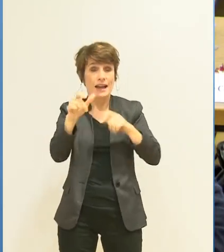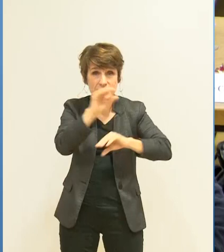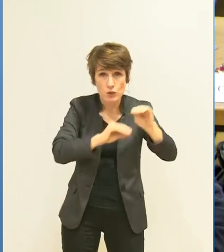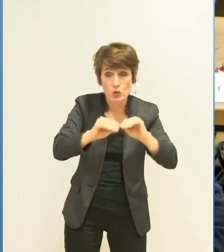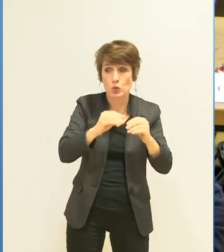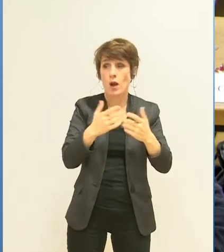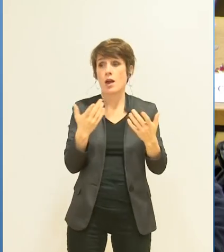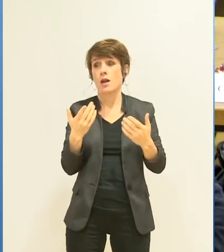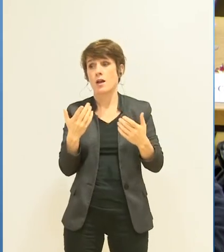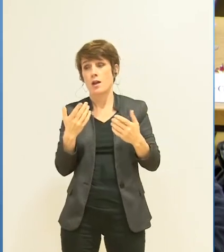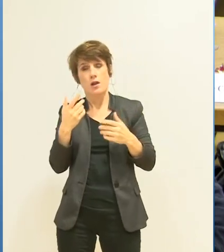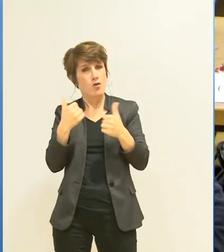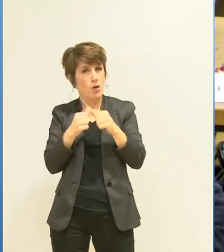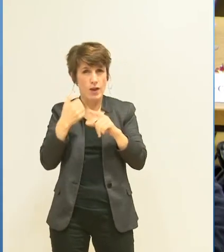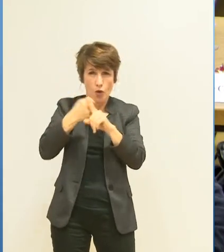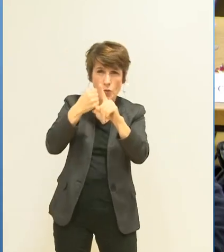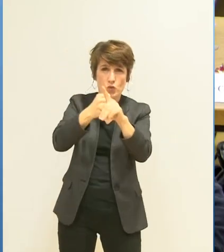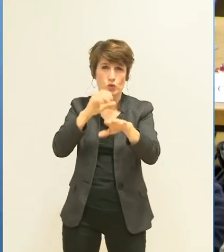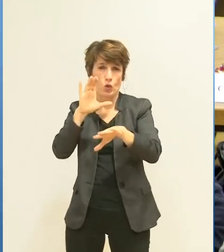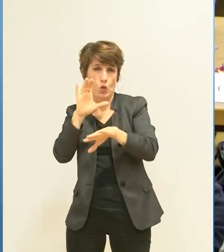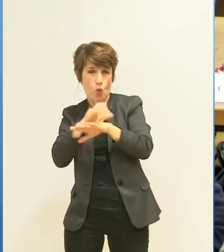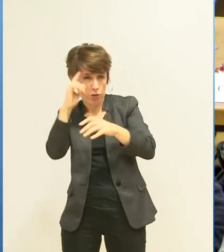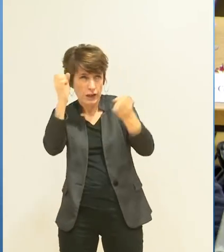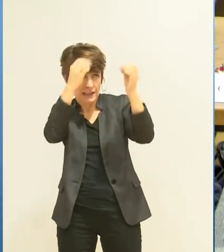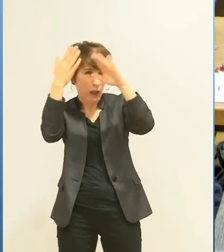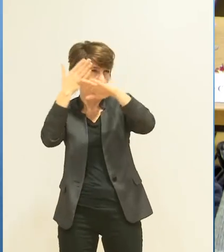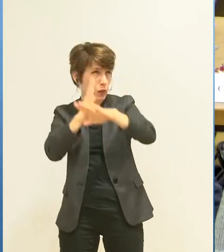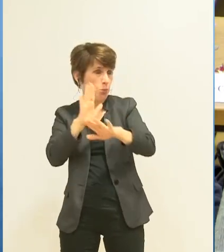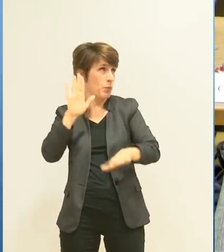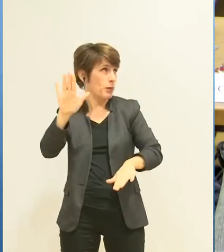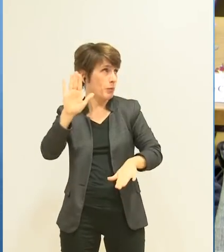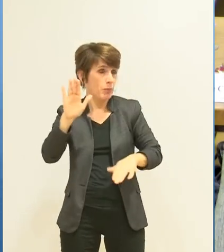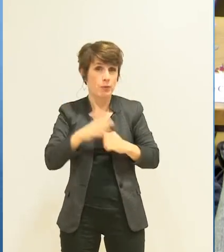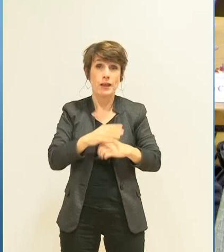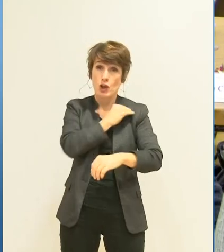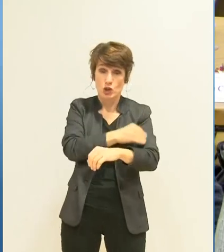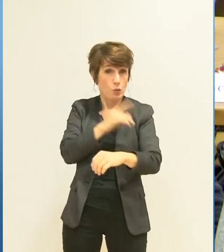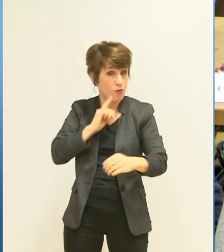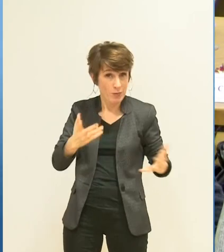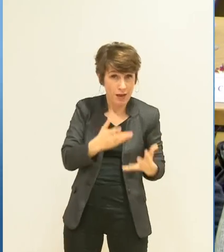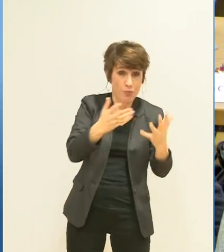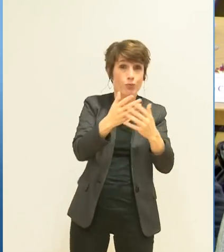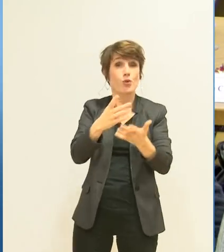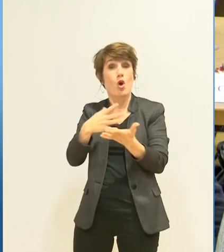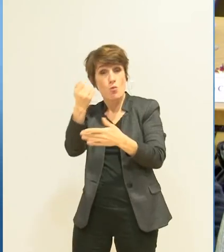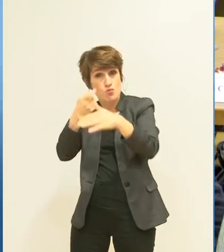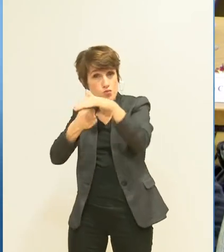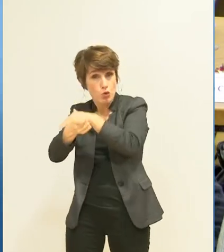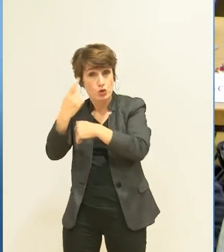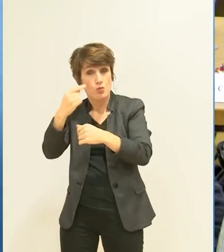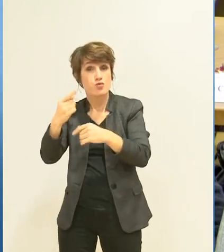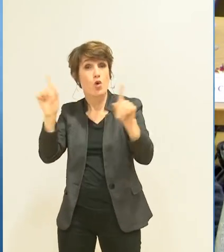inégalités sociales lutte contre les stéréotypes développement du sport féminin poursuite des programmes de bourses au conservatoire accueille des migrantes et des migrants